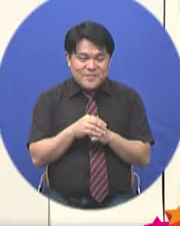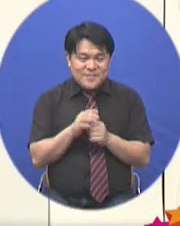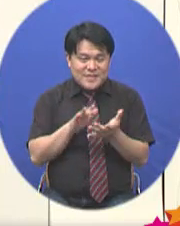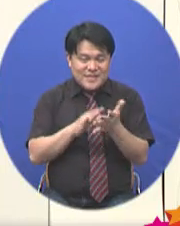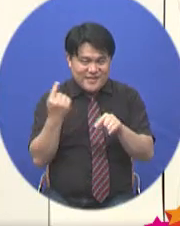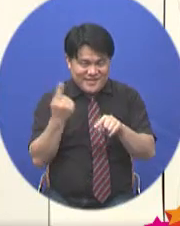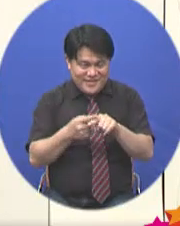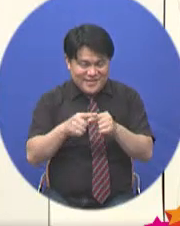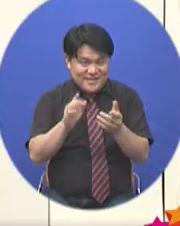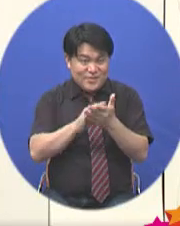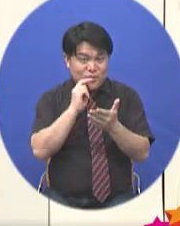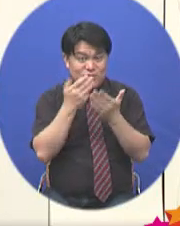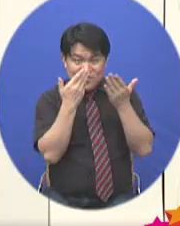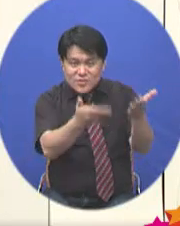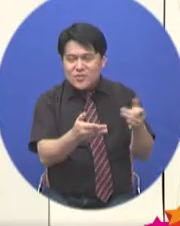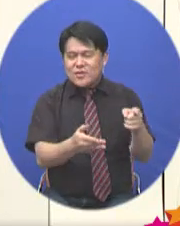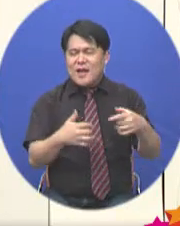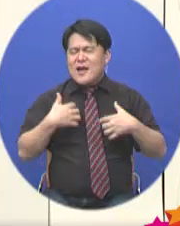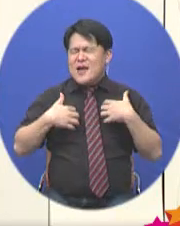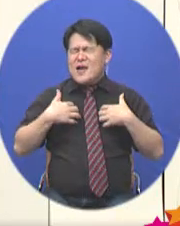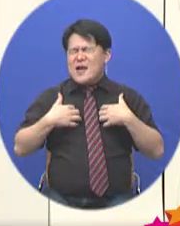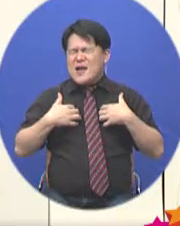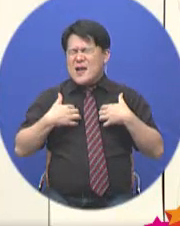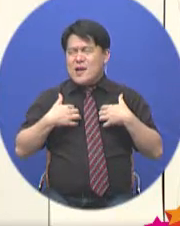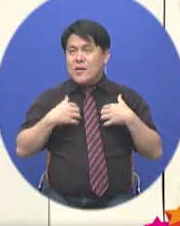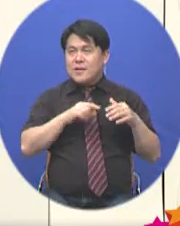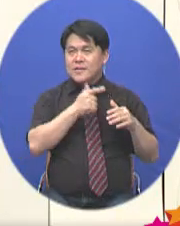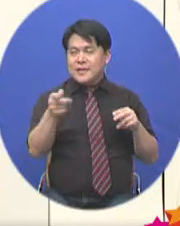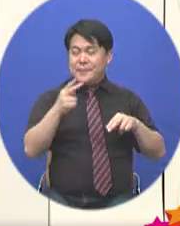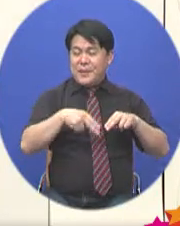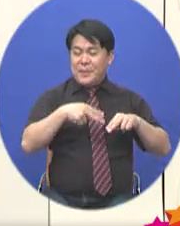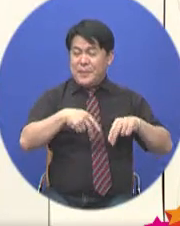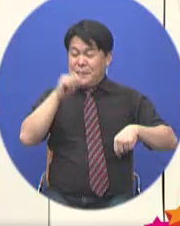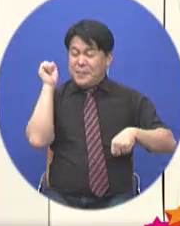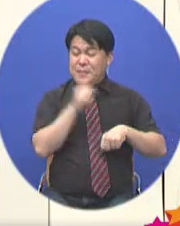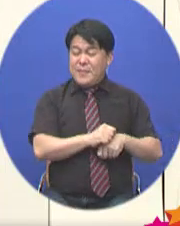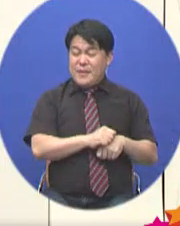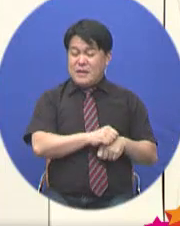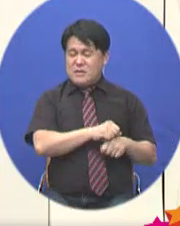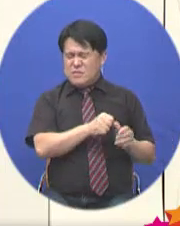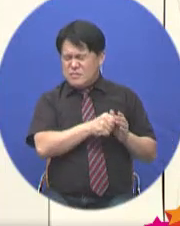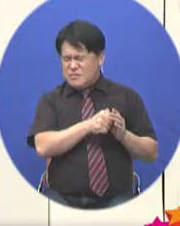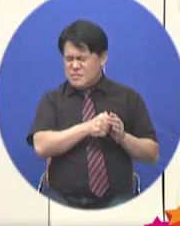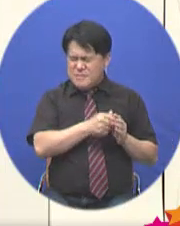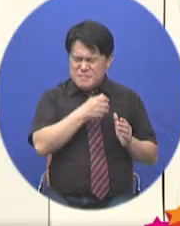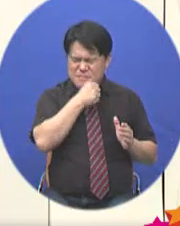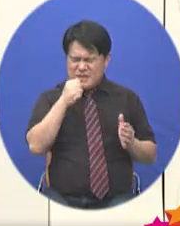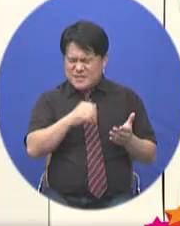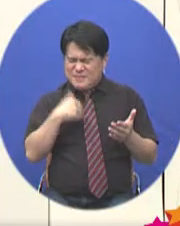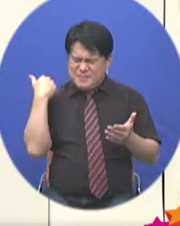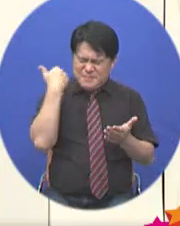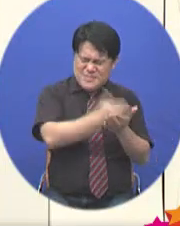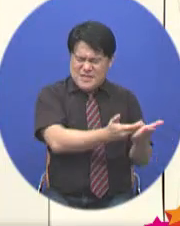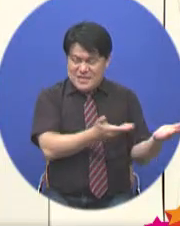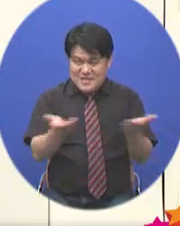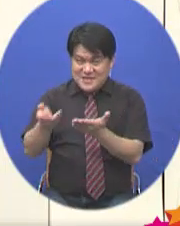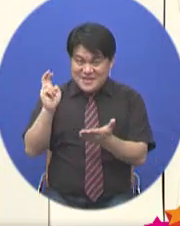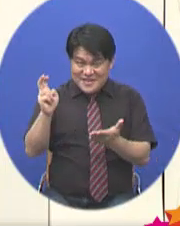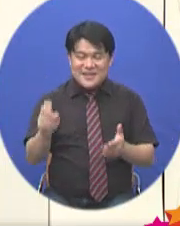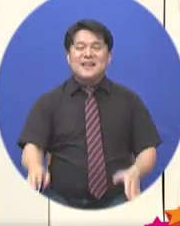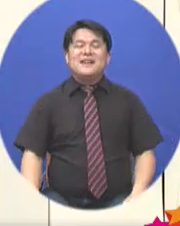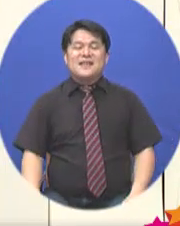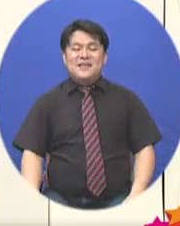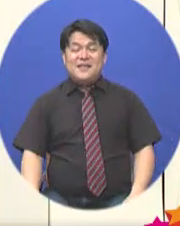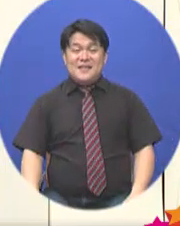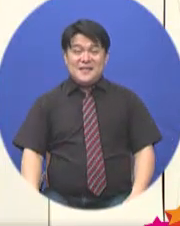노래를 불러드리면 아마도 좋겠죠. 오늘 저녁 예. 반찬이 틀려지지 않을까? 네.